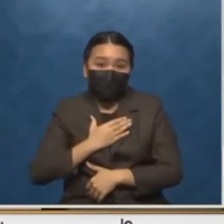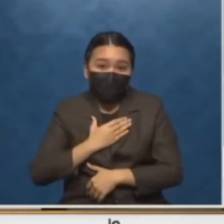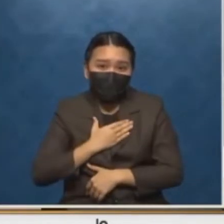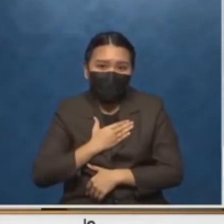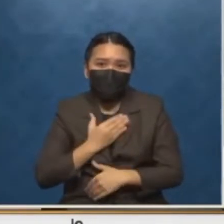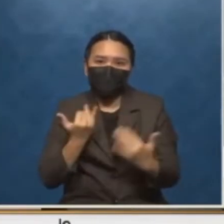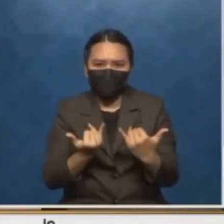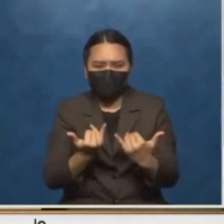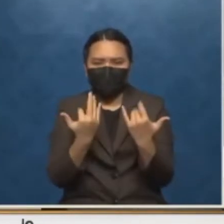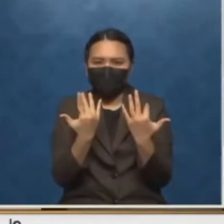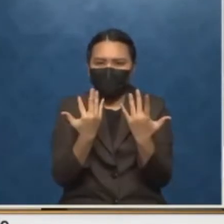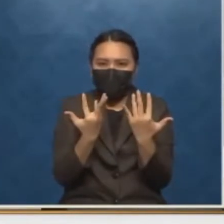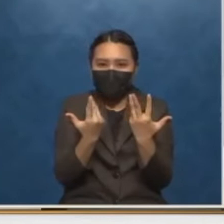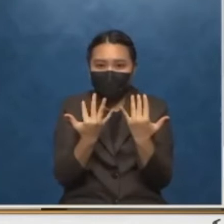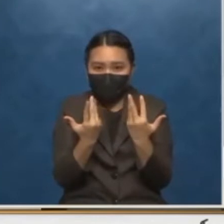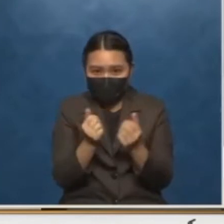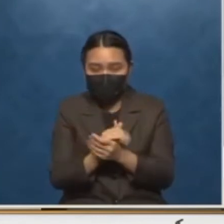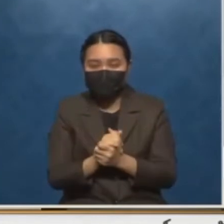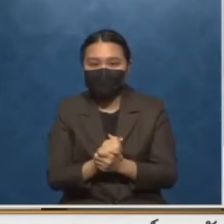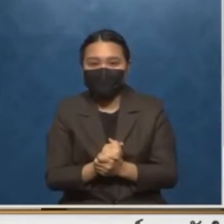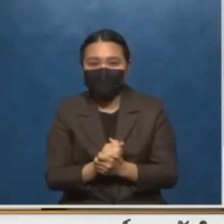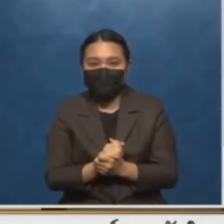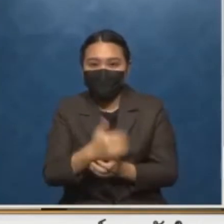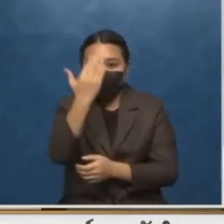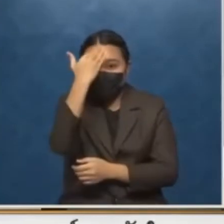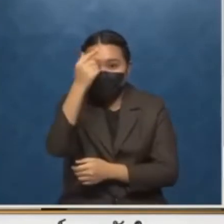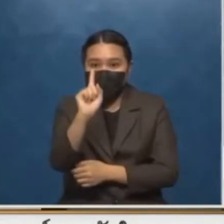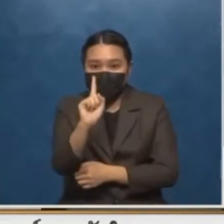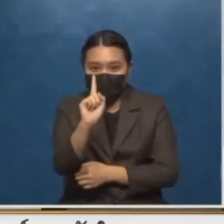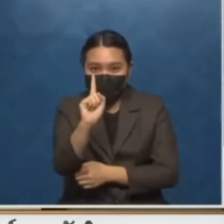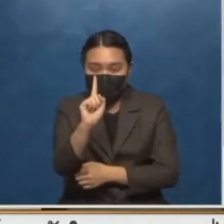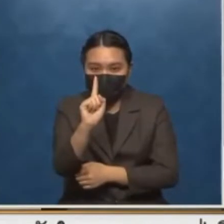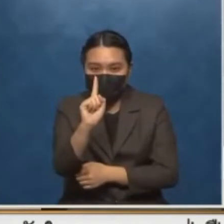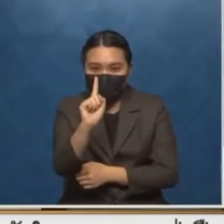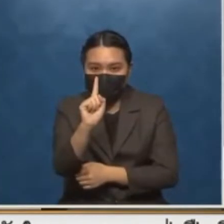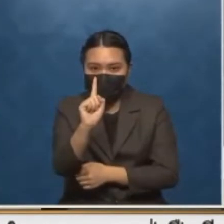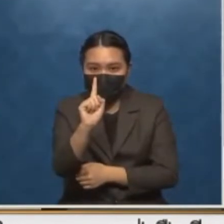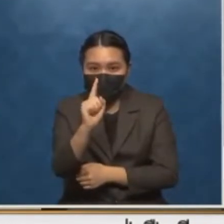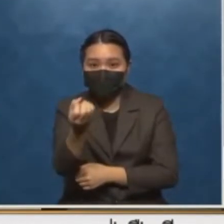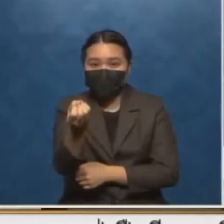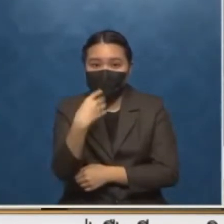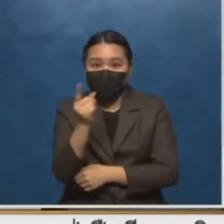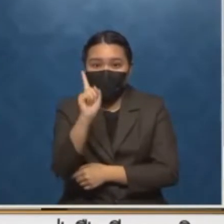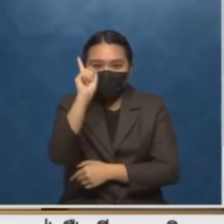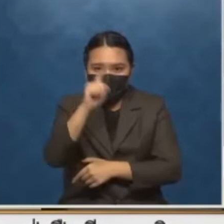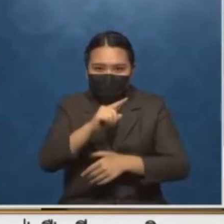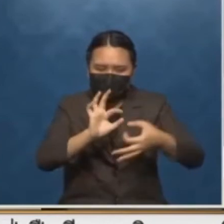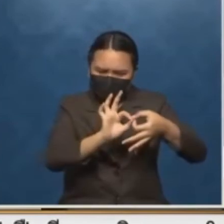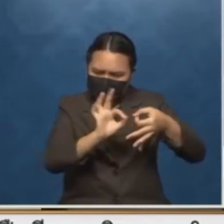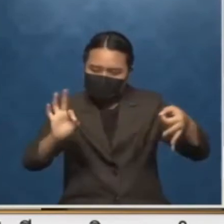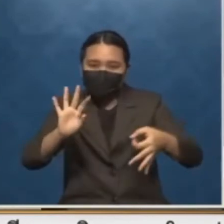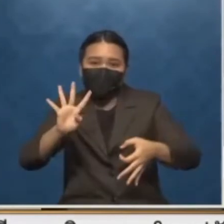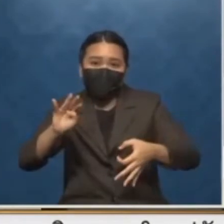อความหวังอยู่ท่านคุณหญิงครับท่านประธานครับเพราะว่าที่ท่านบอกว่าอย่างน้อยต้องห่าง40โลความจริงจ